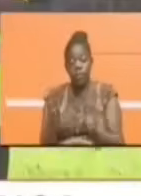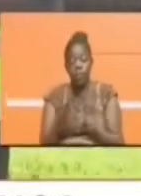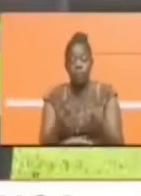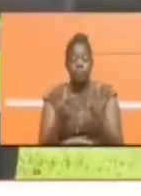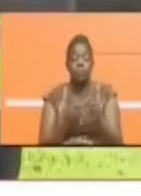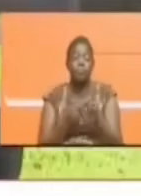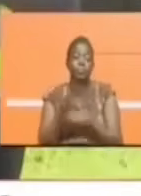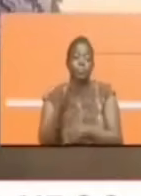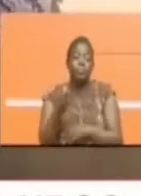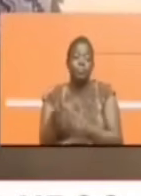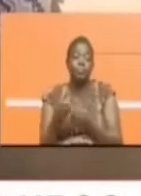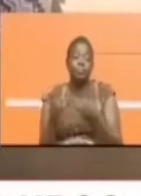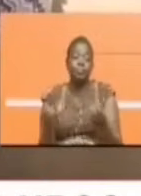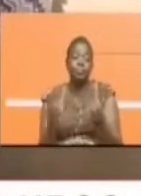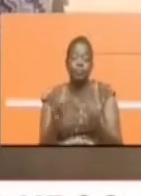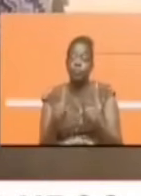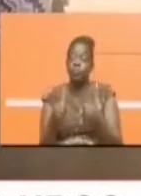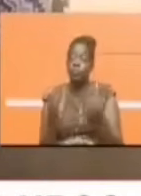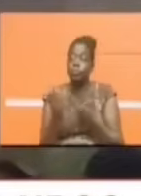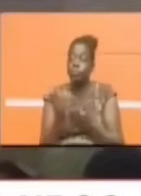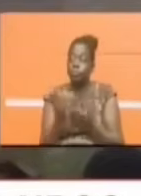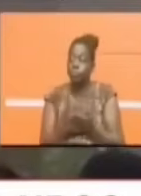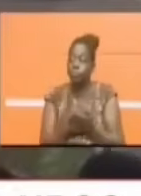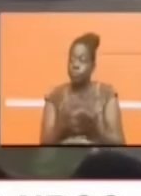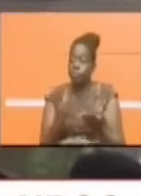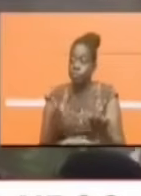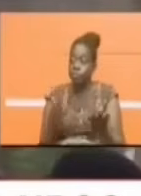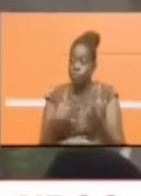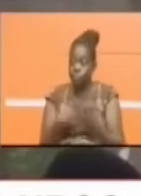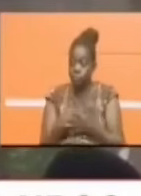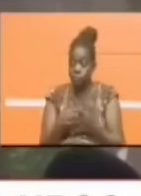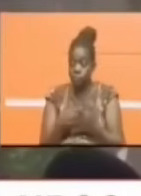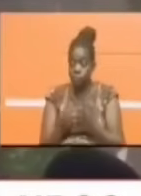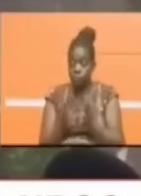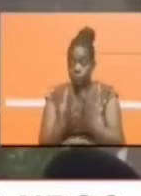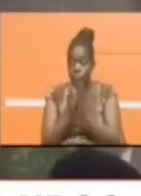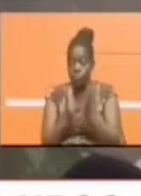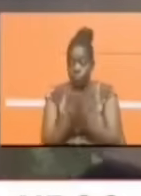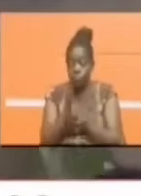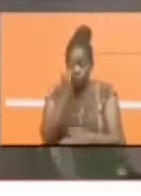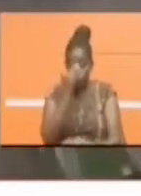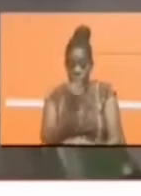bitunde bimo techaso kuro munu mbali yo. And you have explained why